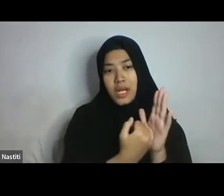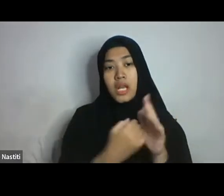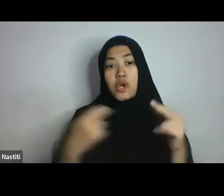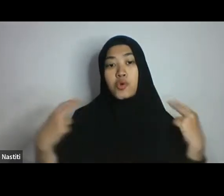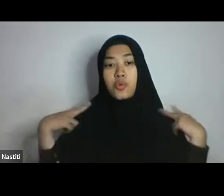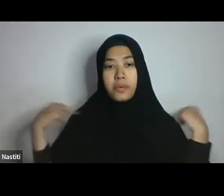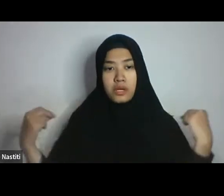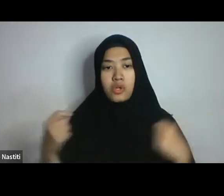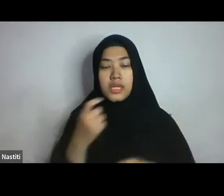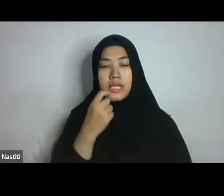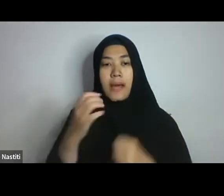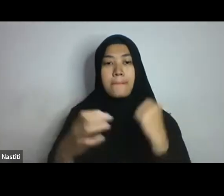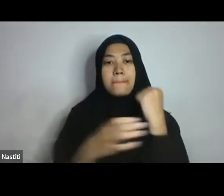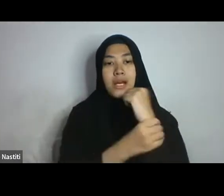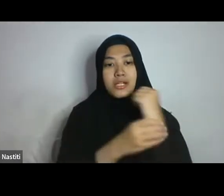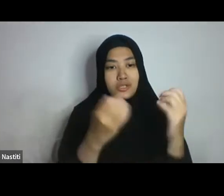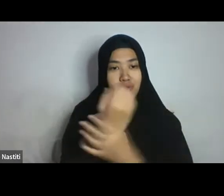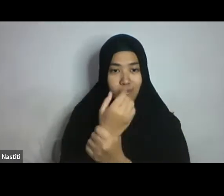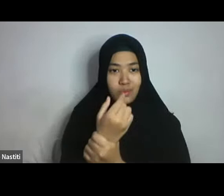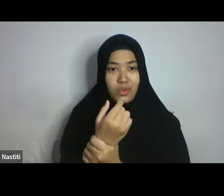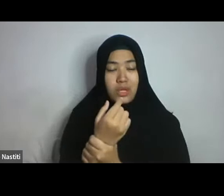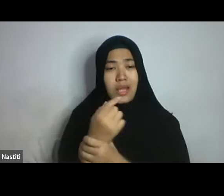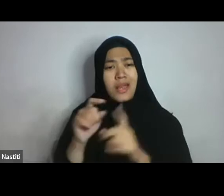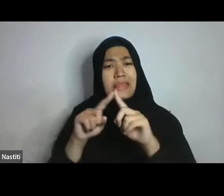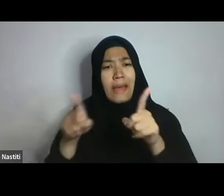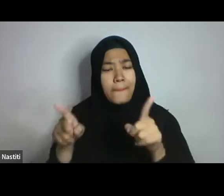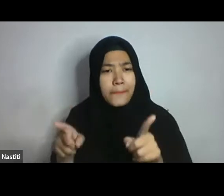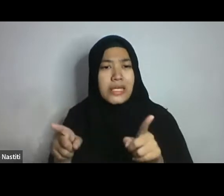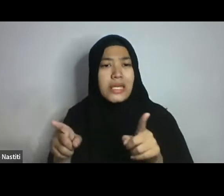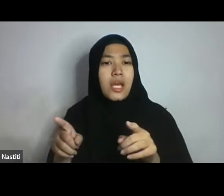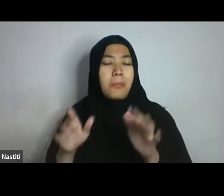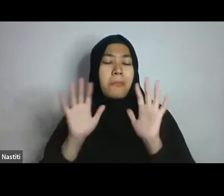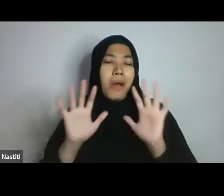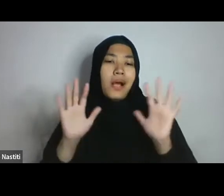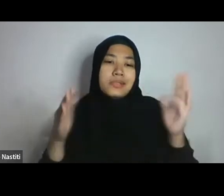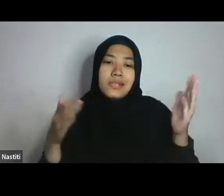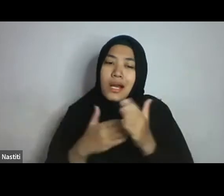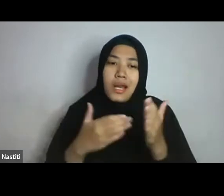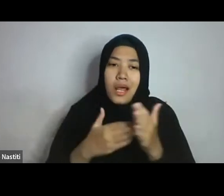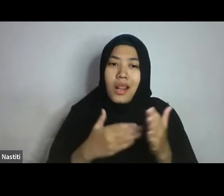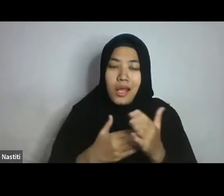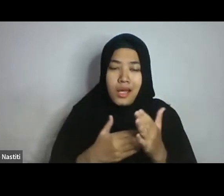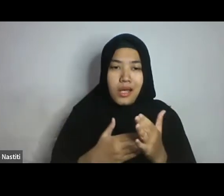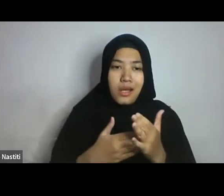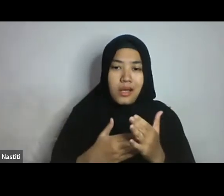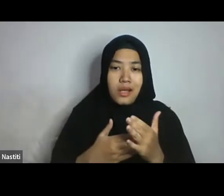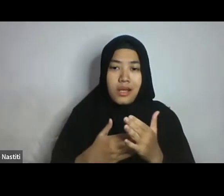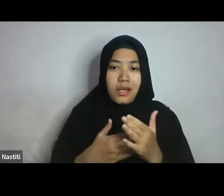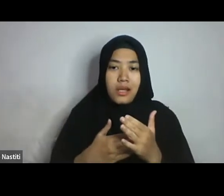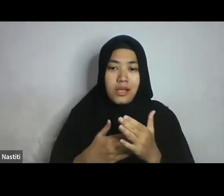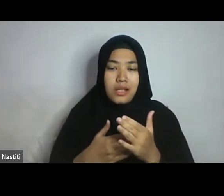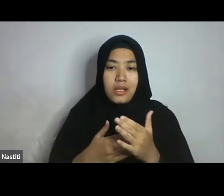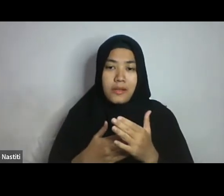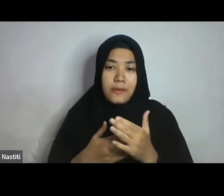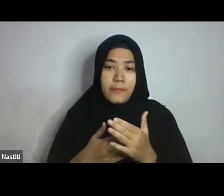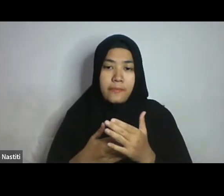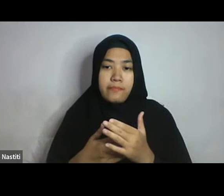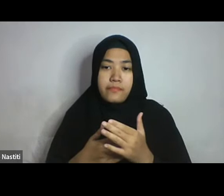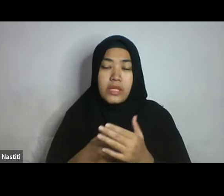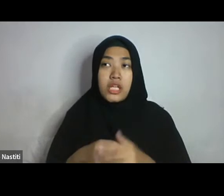tapi memang dalam pelaksanaannya masih banyak kendala. Yang paling utama tadi ya, stigma itu memang